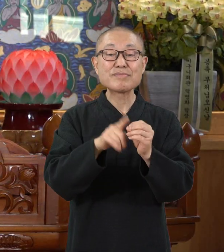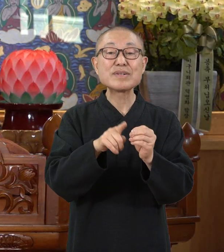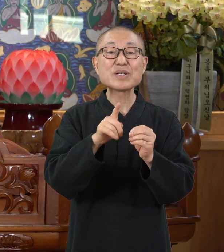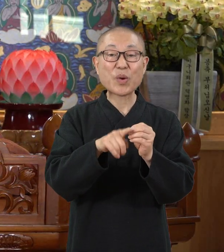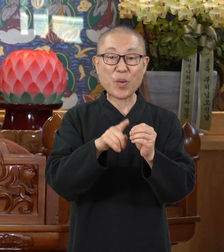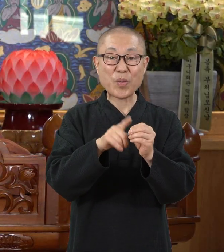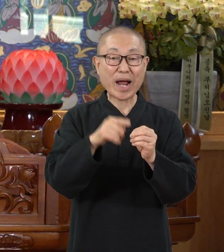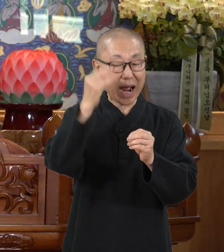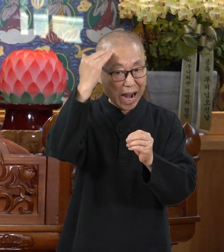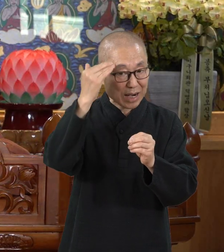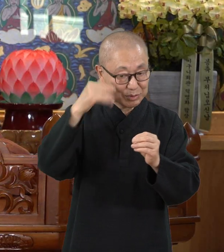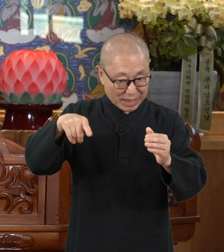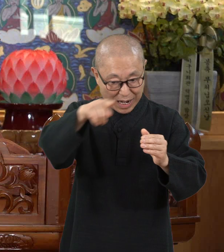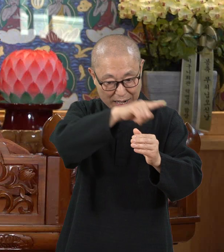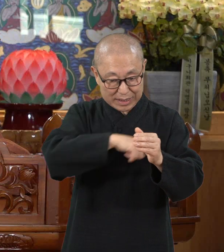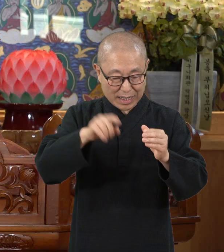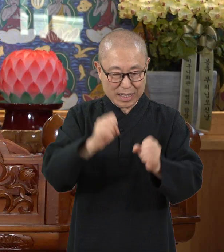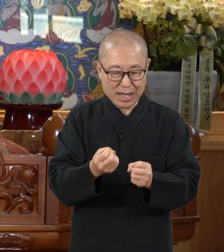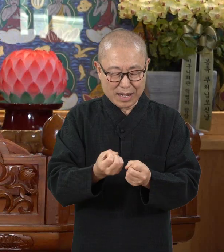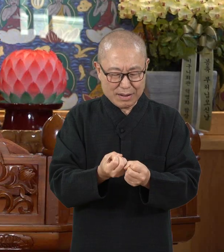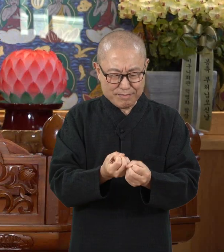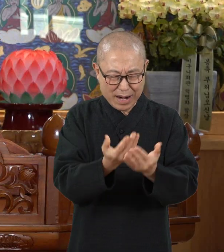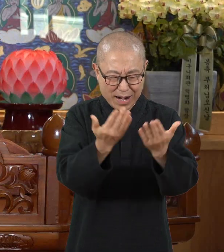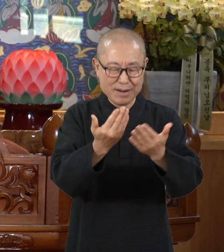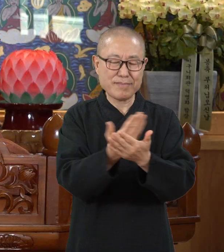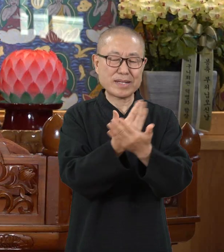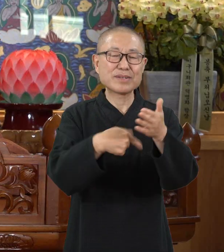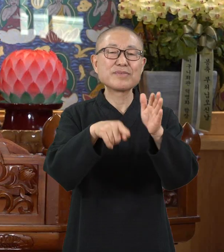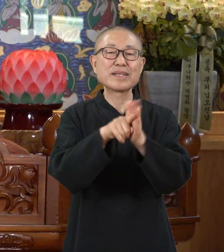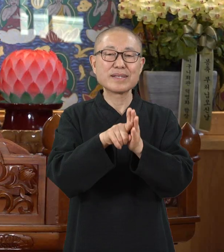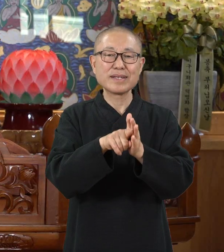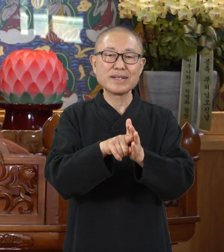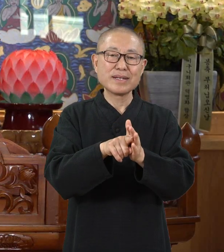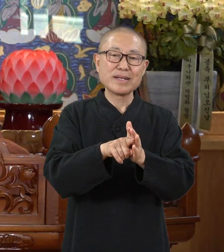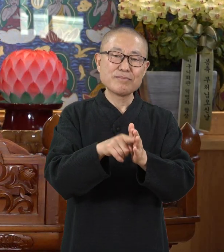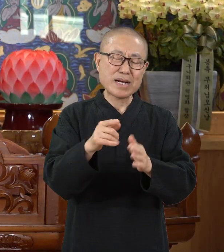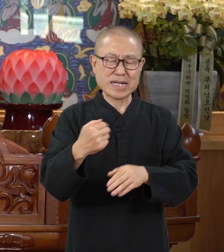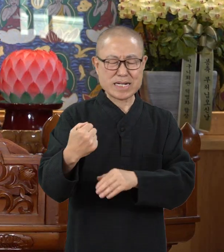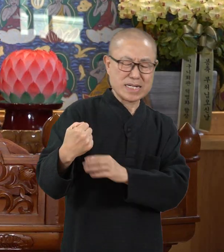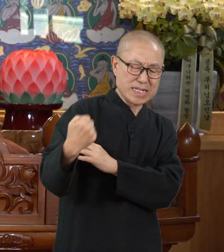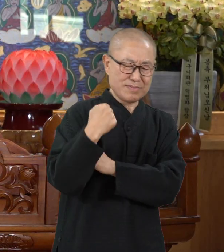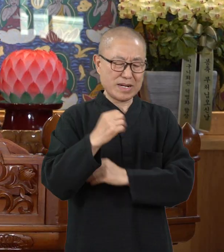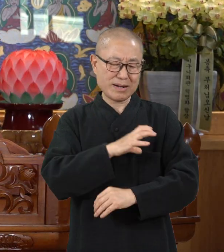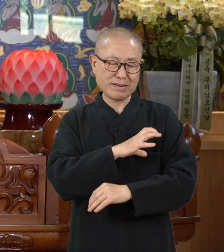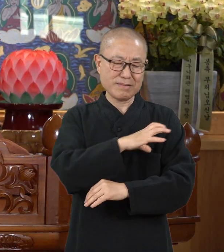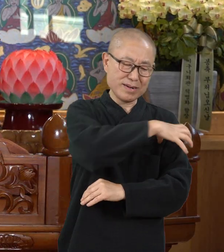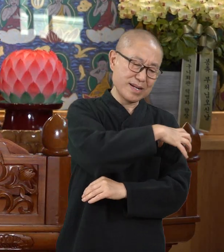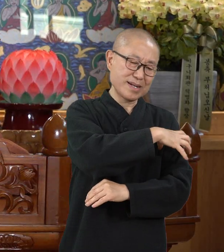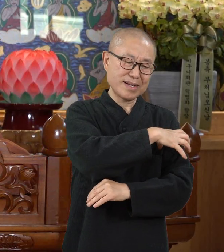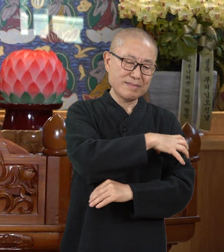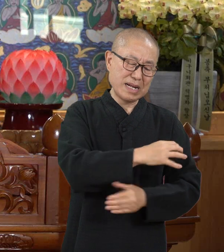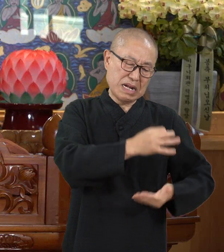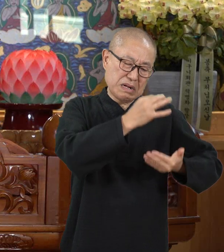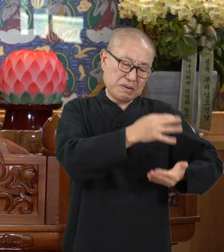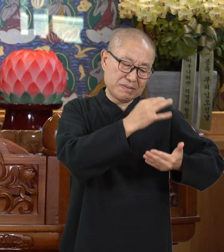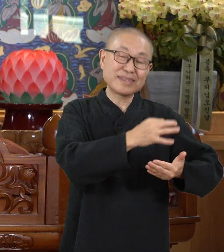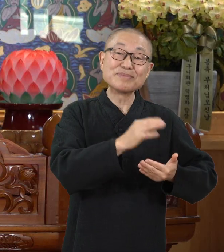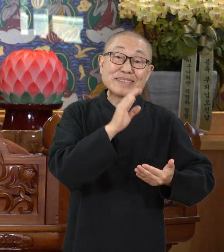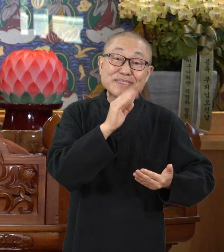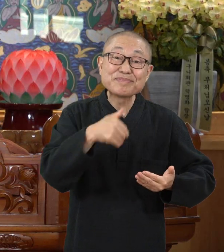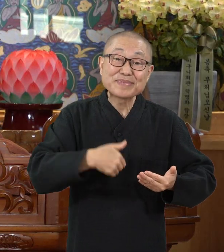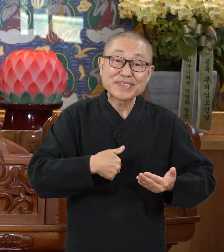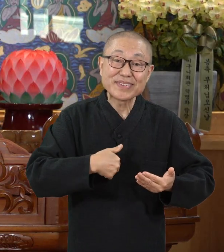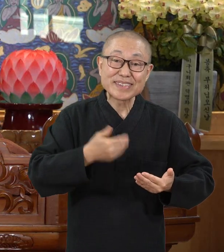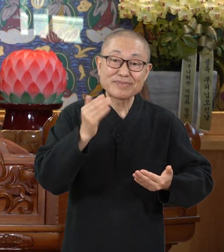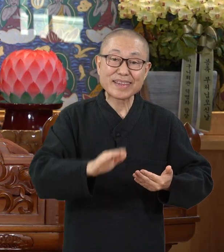불교를 이 대한민국에 다시 꽃피게 하는 것은 뭐 대단한 힘과 권력과 뭐 재정과 이런 것도